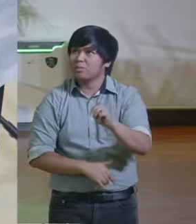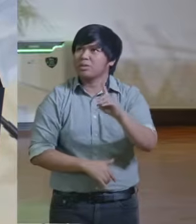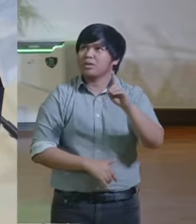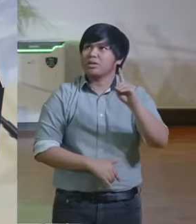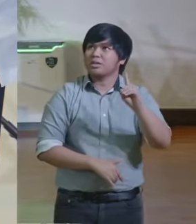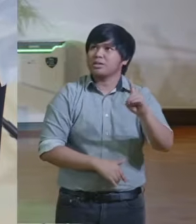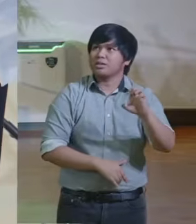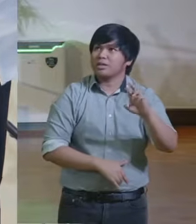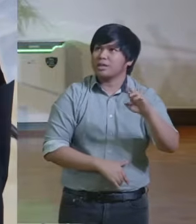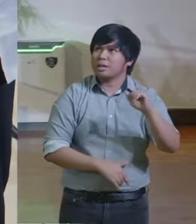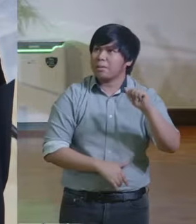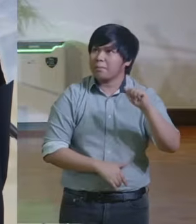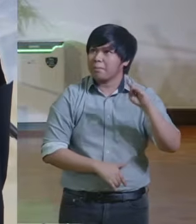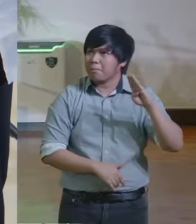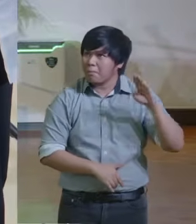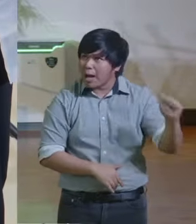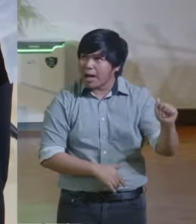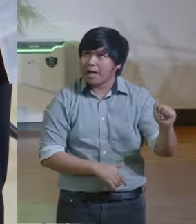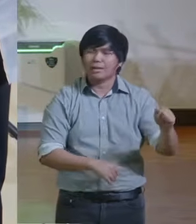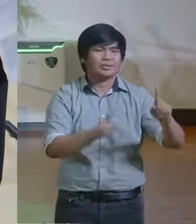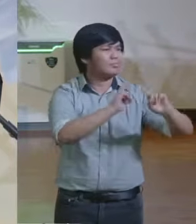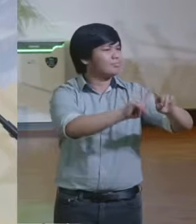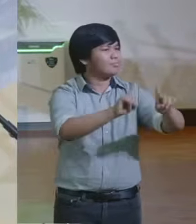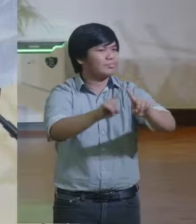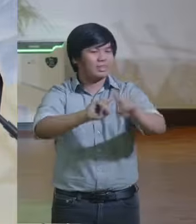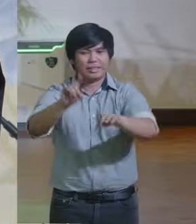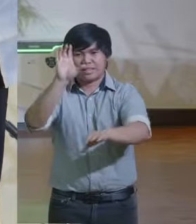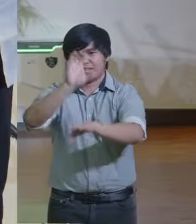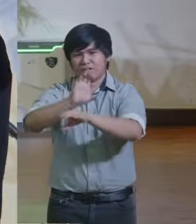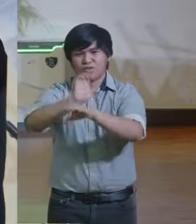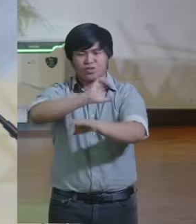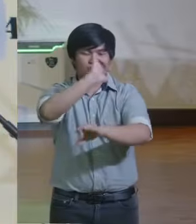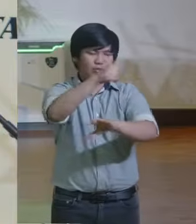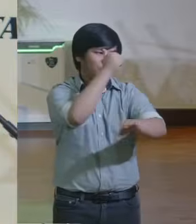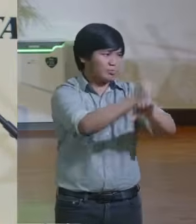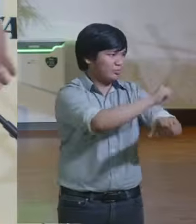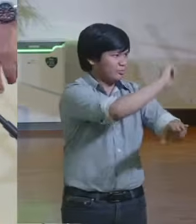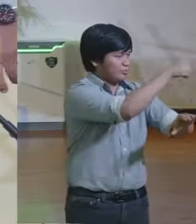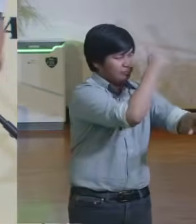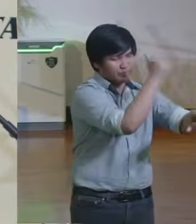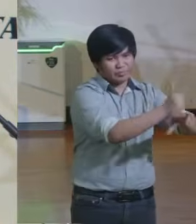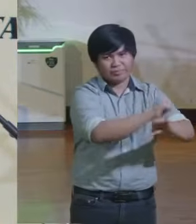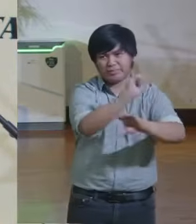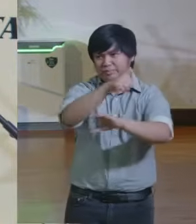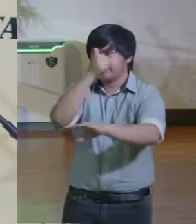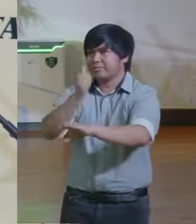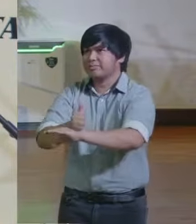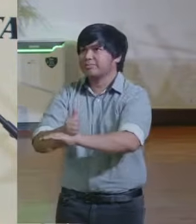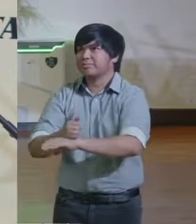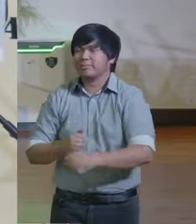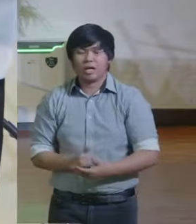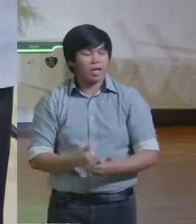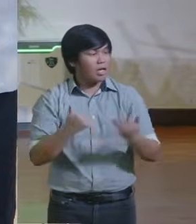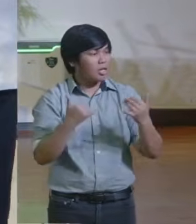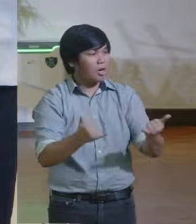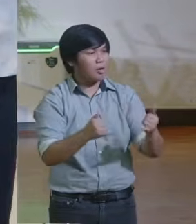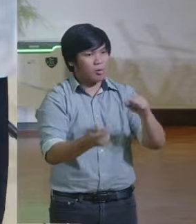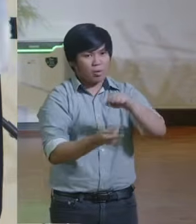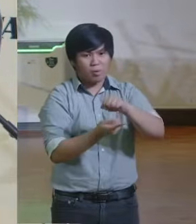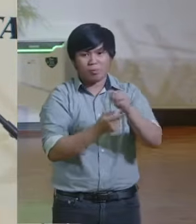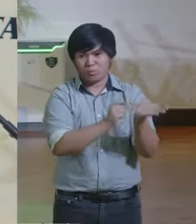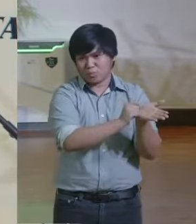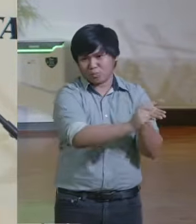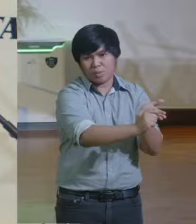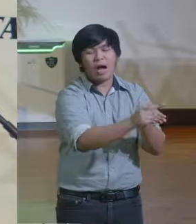Antioch. Yan po ang mga church ng Galatia. So nung sumusulat siya, alam natin na meron